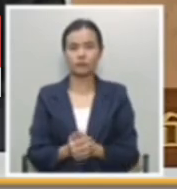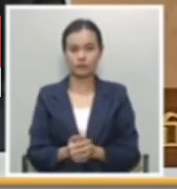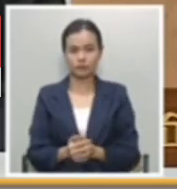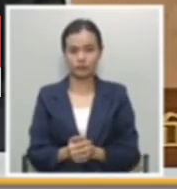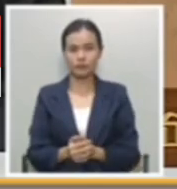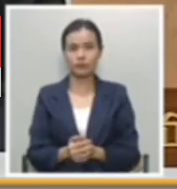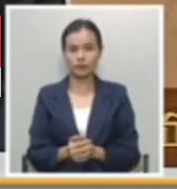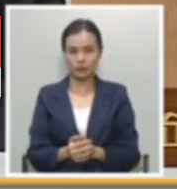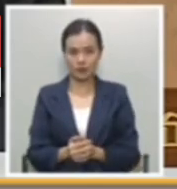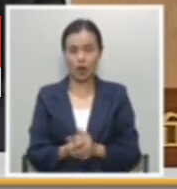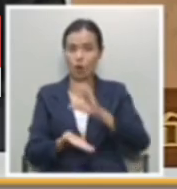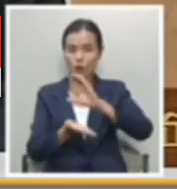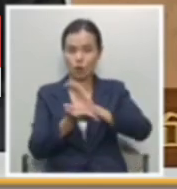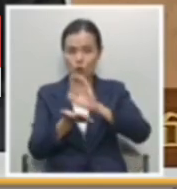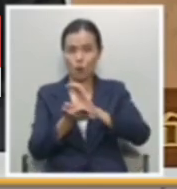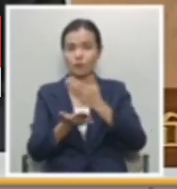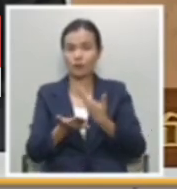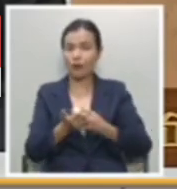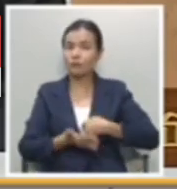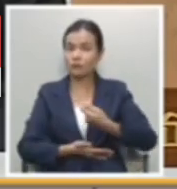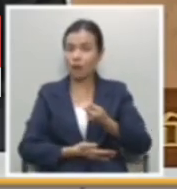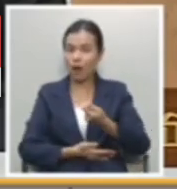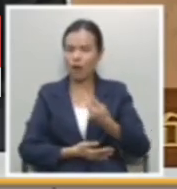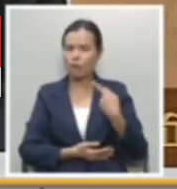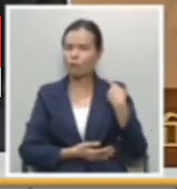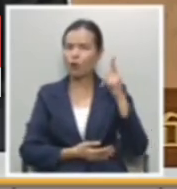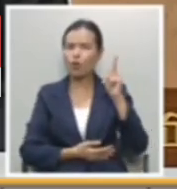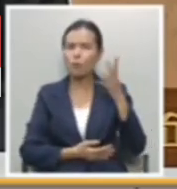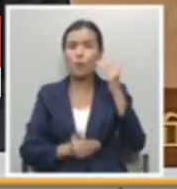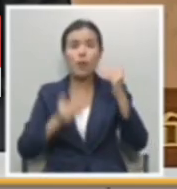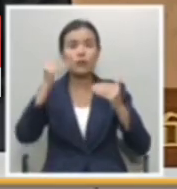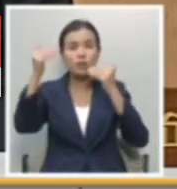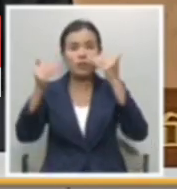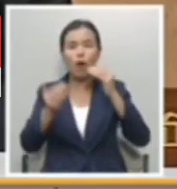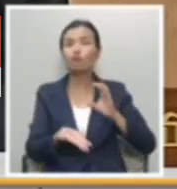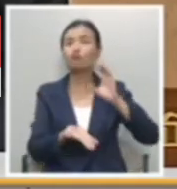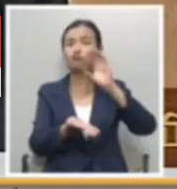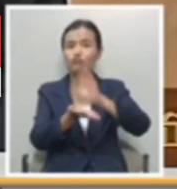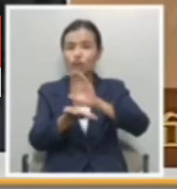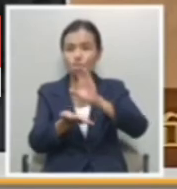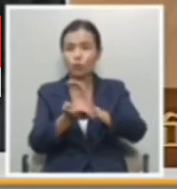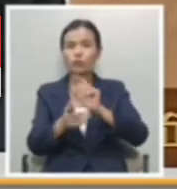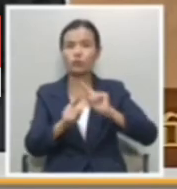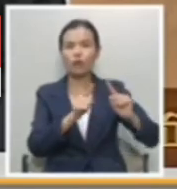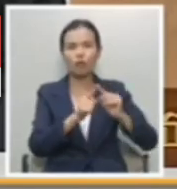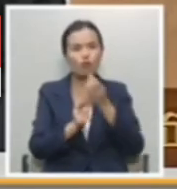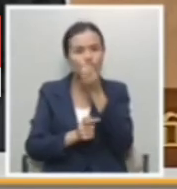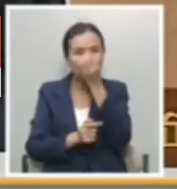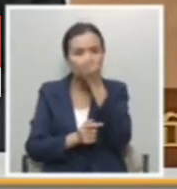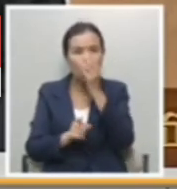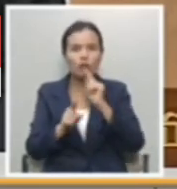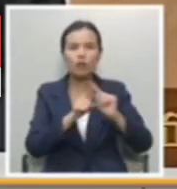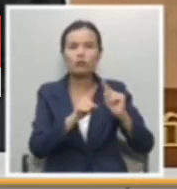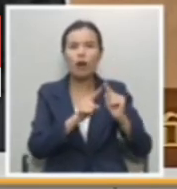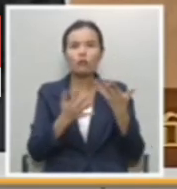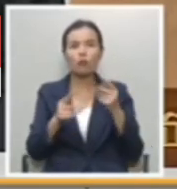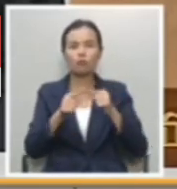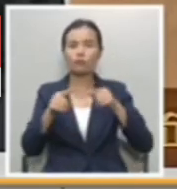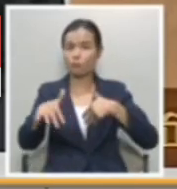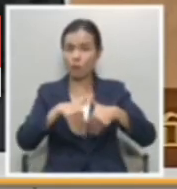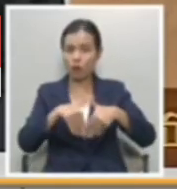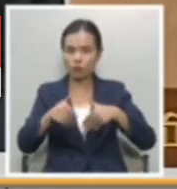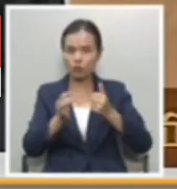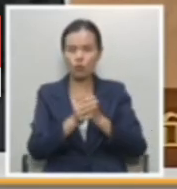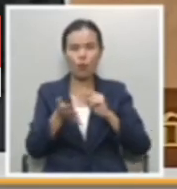ในขณะที่งบประมาณที่เอาไปใช้เนี่ยไม่เกิดประโยชน์กับกิจกรรมการลงทุนที่มันจะออกดอกออกผลเพื่อที่จะให้พี่น้องประชาชน